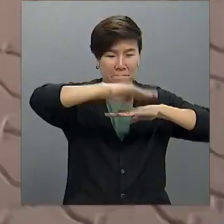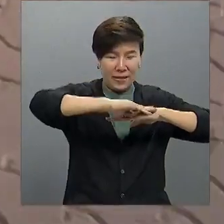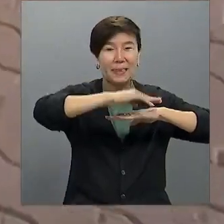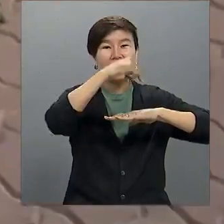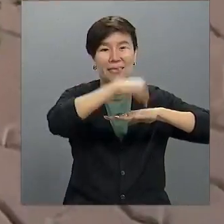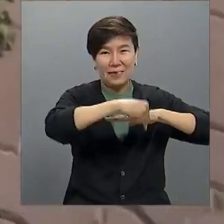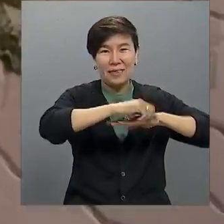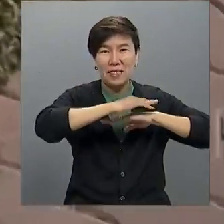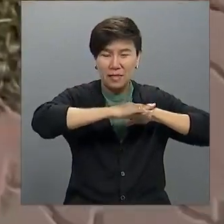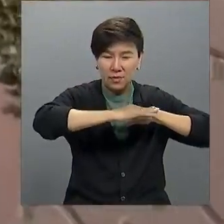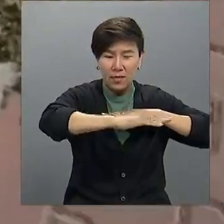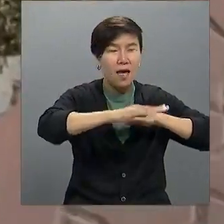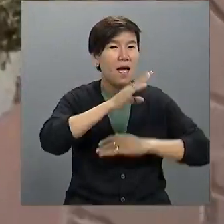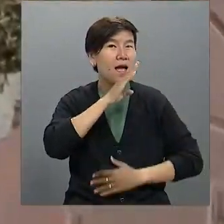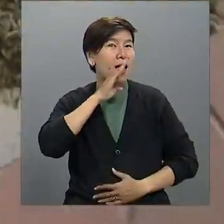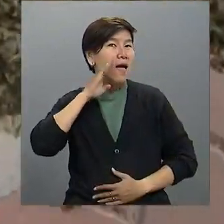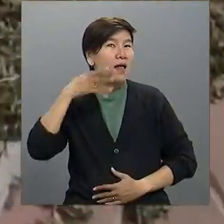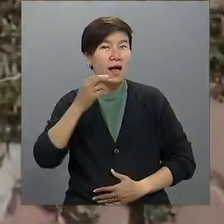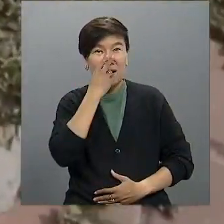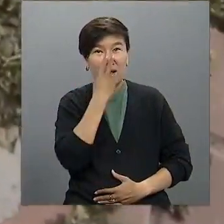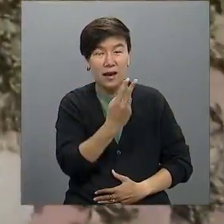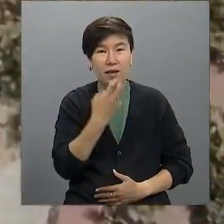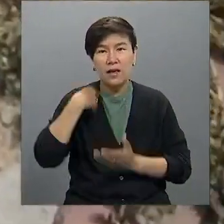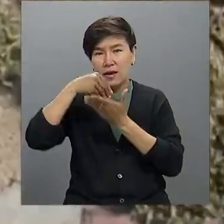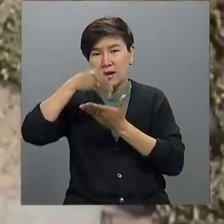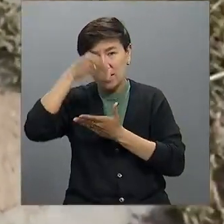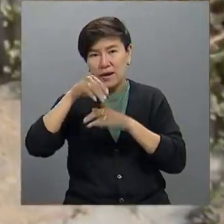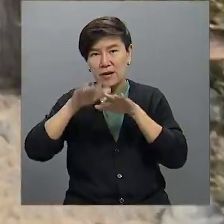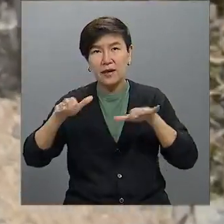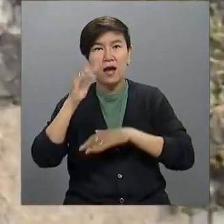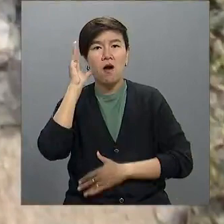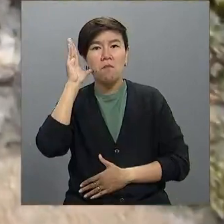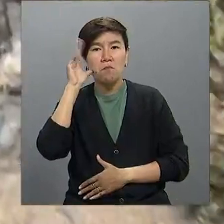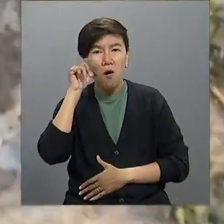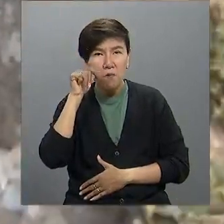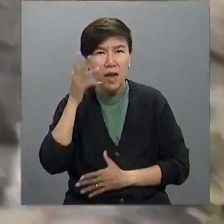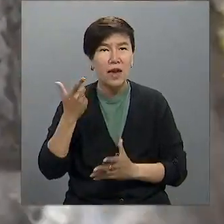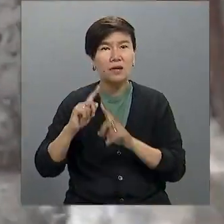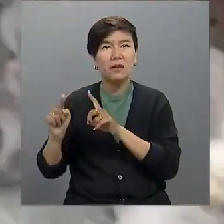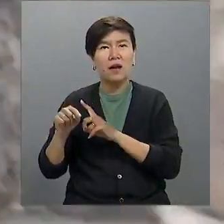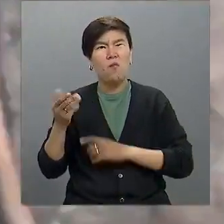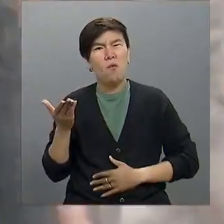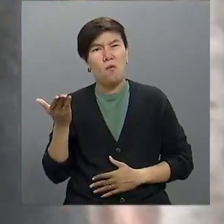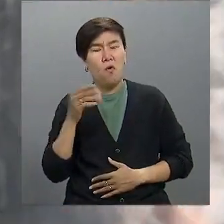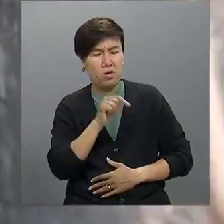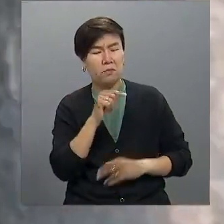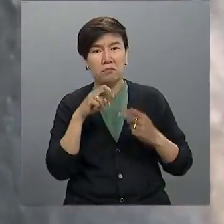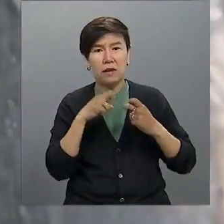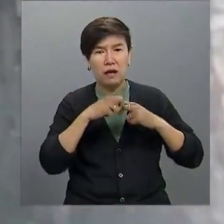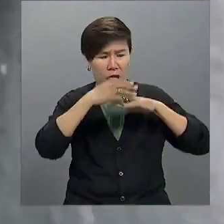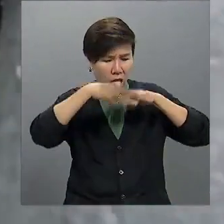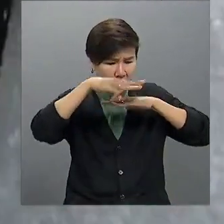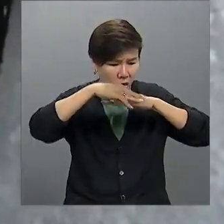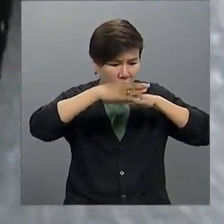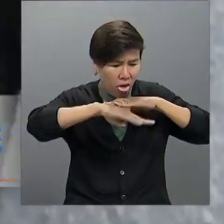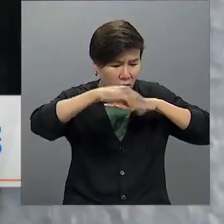ารายงานไปค่ะกรณีที่เด็กนักเรียนผู้ปกครองอำเภอด่านช้างจังหวัดสุพรรณบุรีร้องเรียนว่าฝาท่อระบายน้ำริมถนน